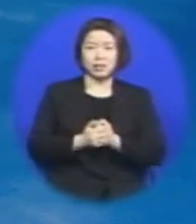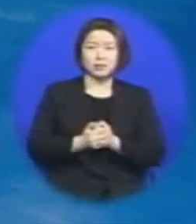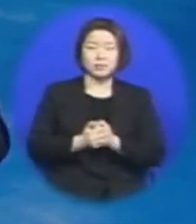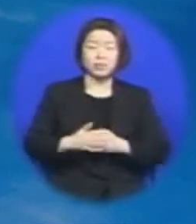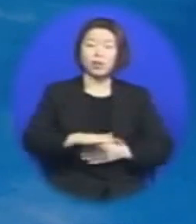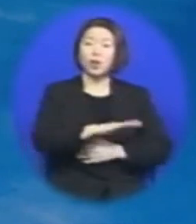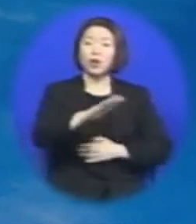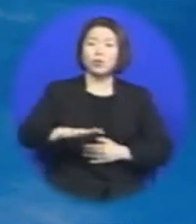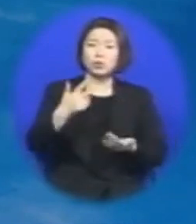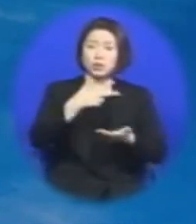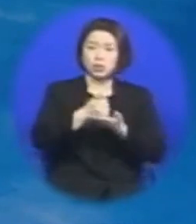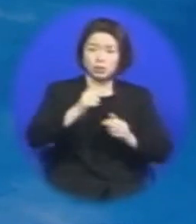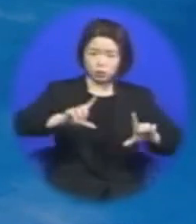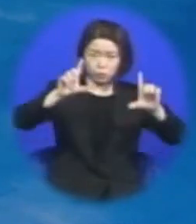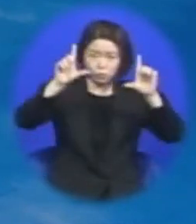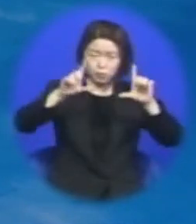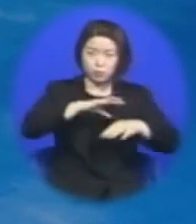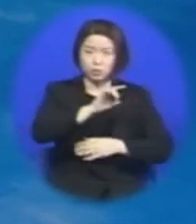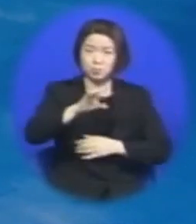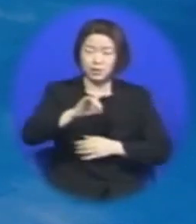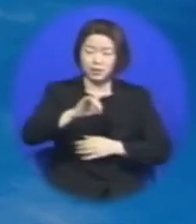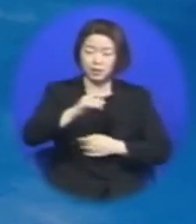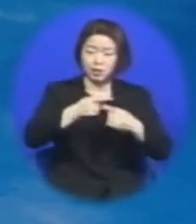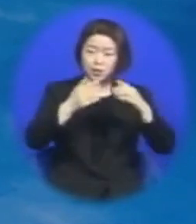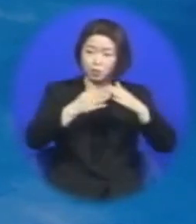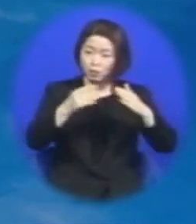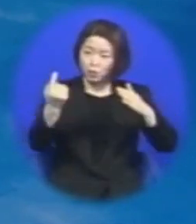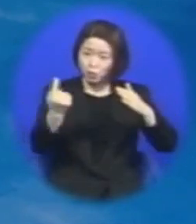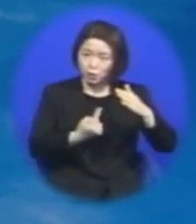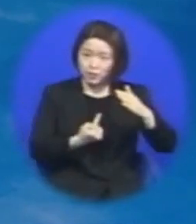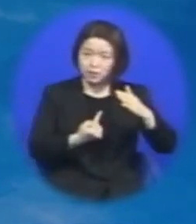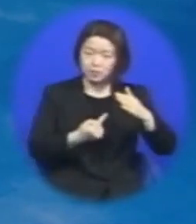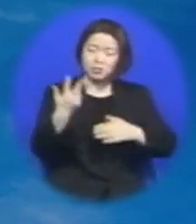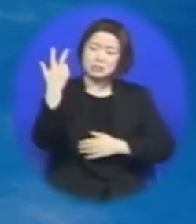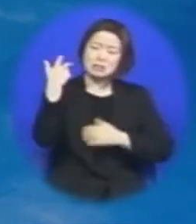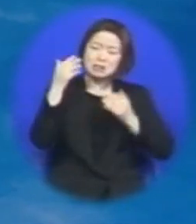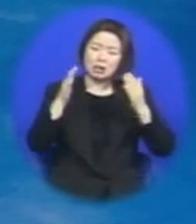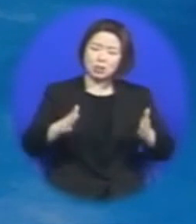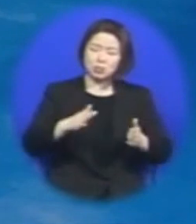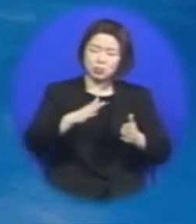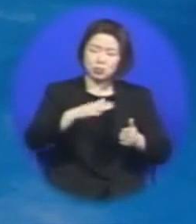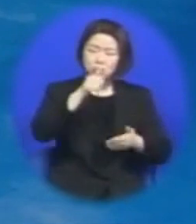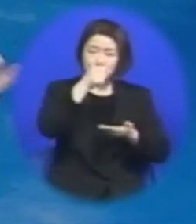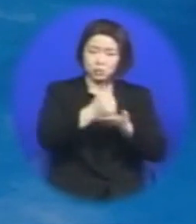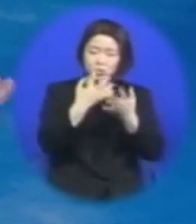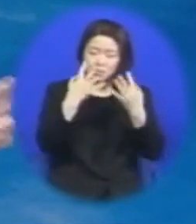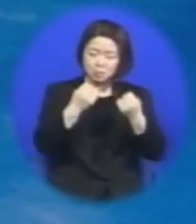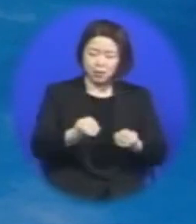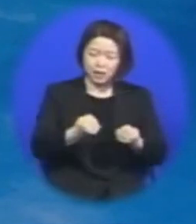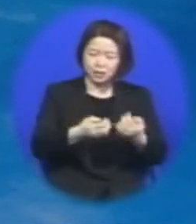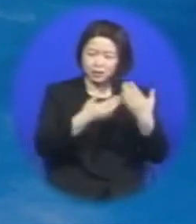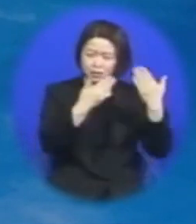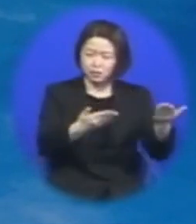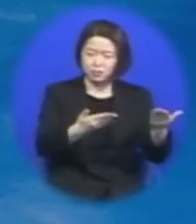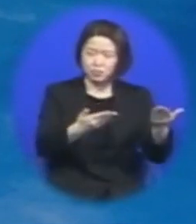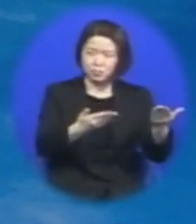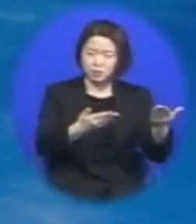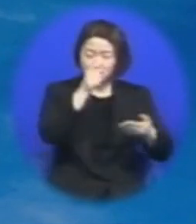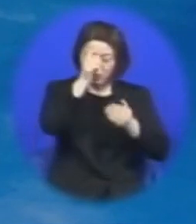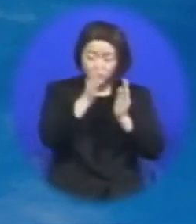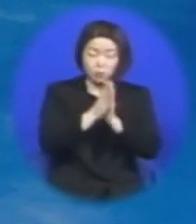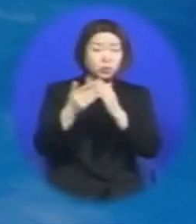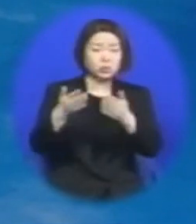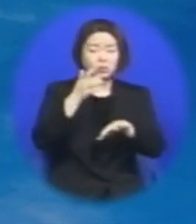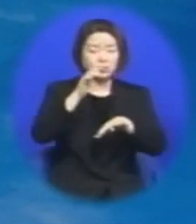우리가 주일마다 교회 와서 하나님 기도할 때 하나님 지난 주간도 죄 많이지었습니다 이렇게 고백하는 것이 습관이 되지 않아야